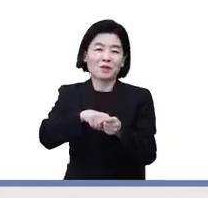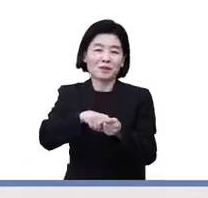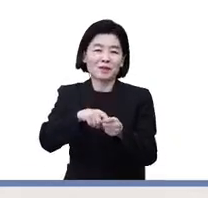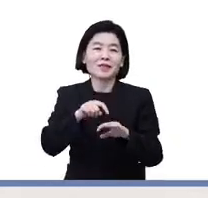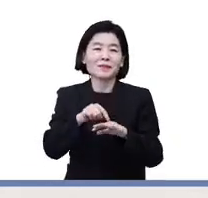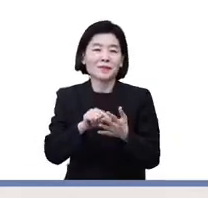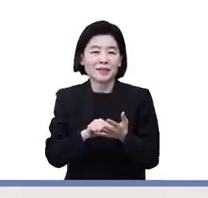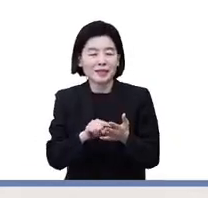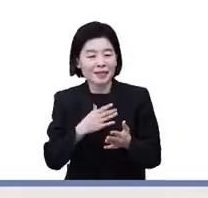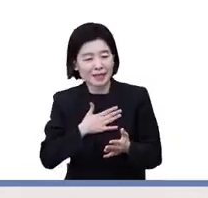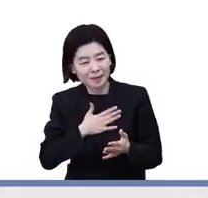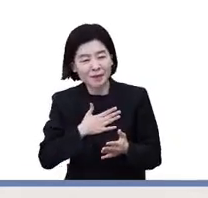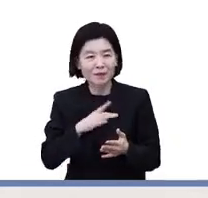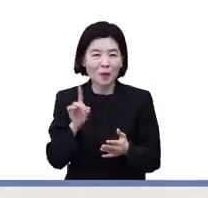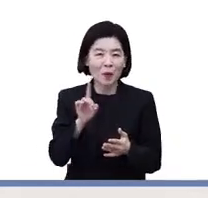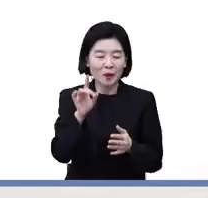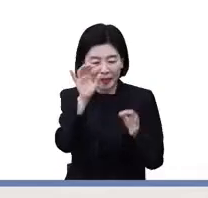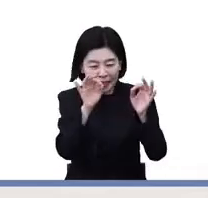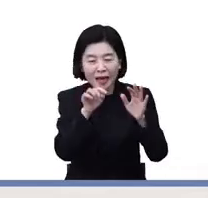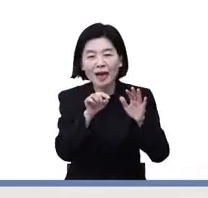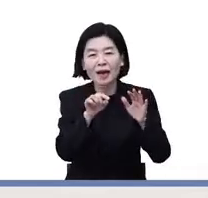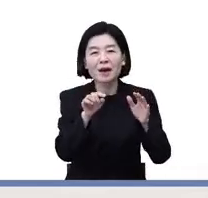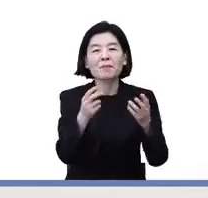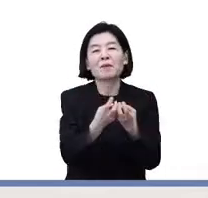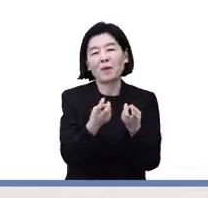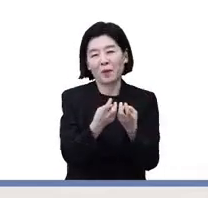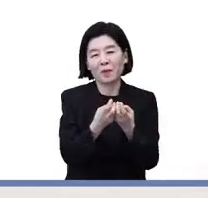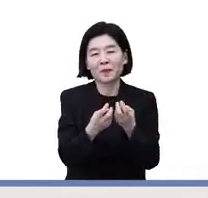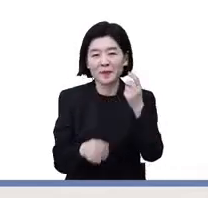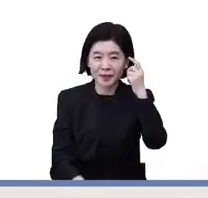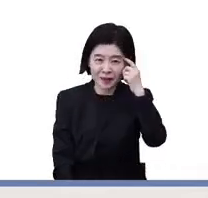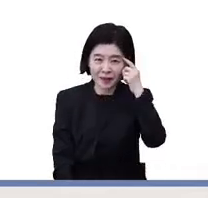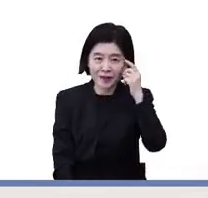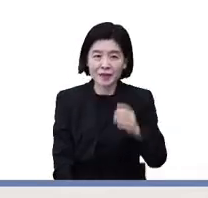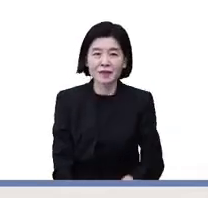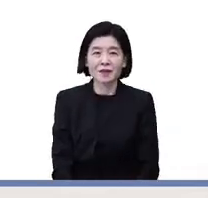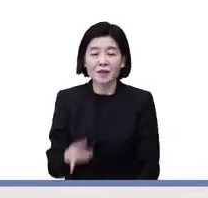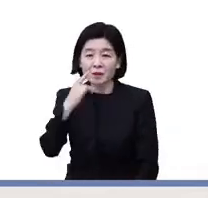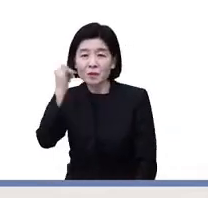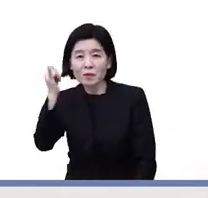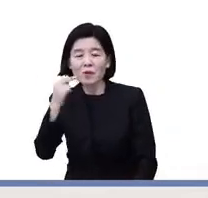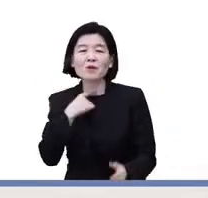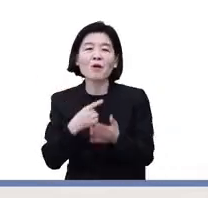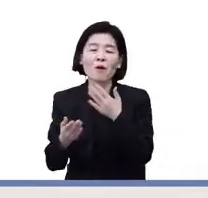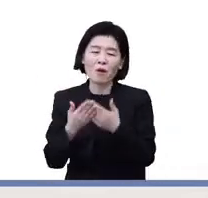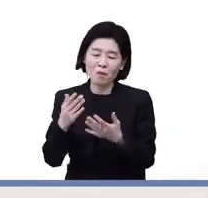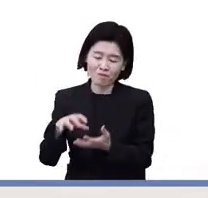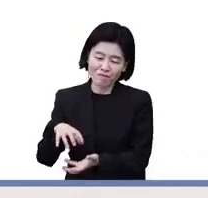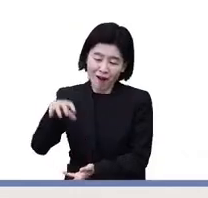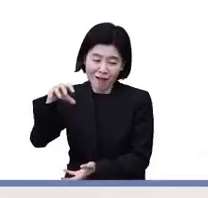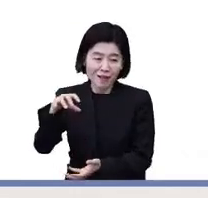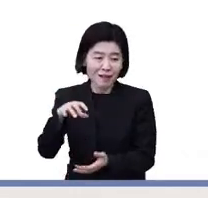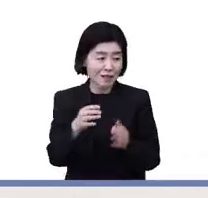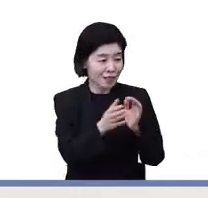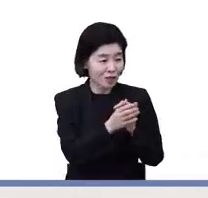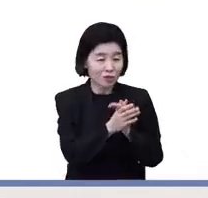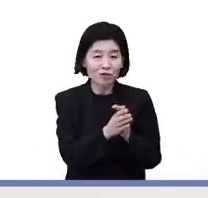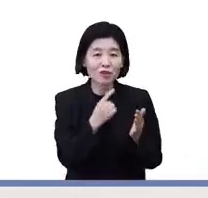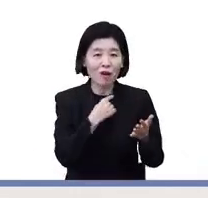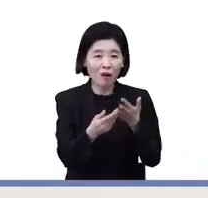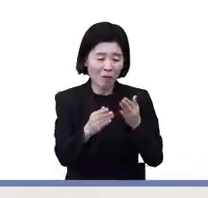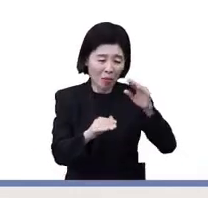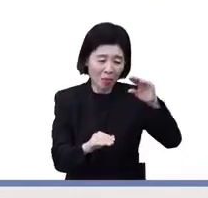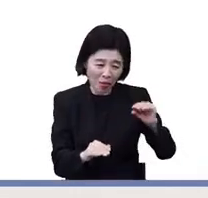어떤 심리적인 길을 찾는 과정이기 때문에 그렇습니다. 부모가 훨씬 경험이 많고 자기 또래 친구들은 경험이 별로 없지만